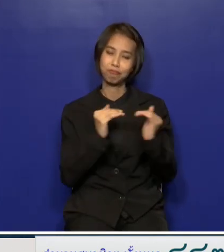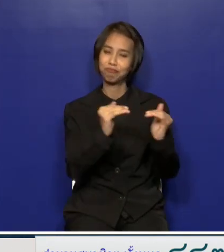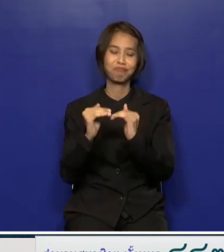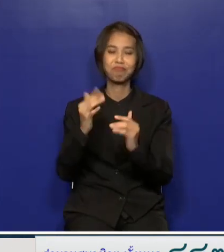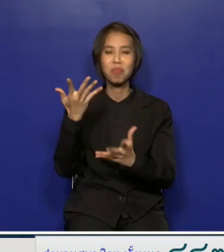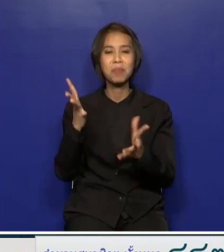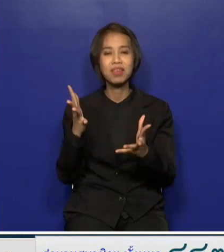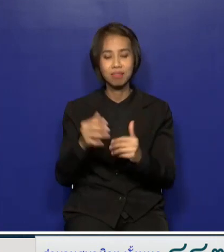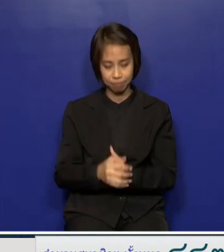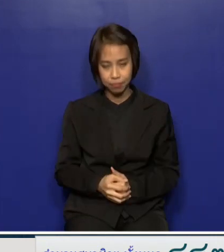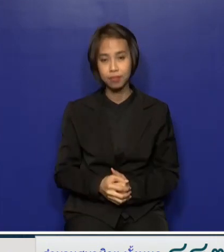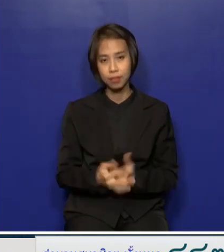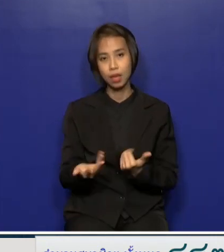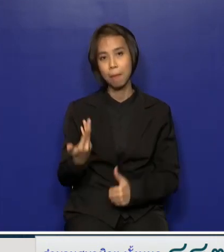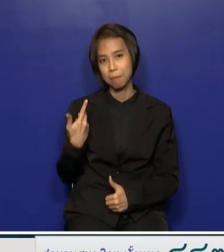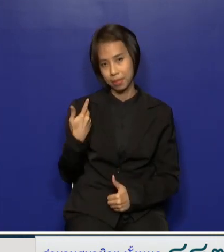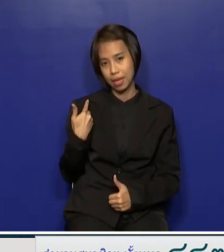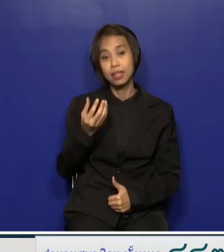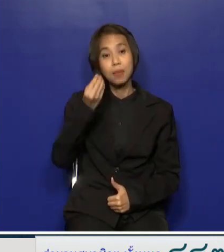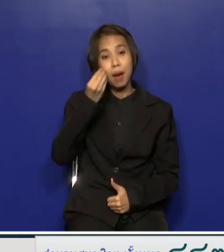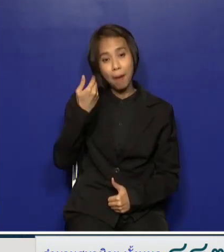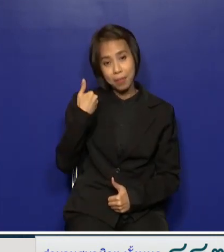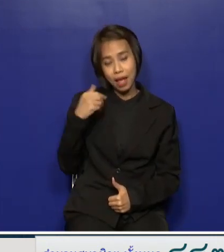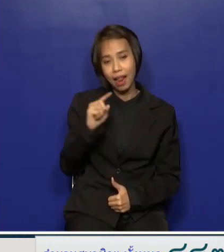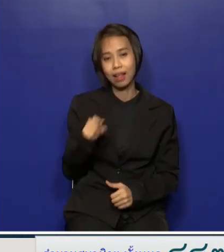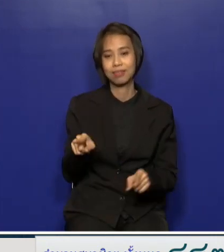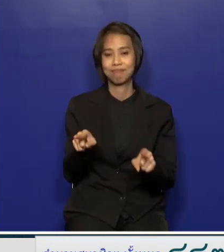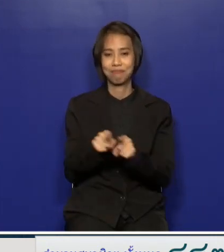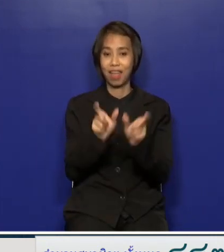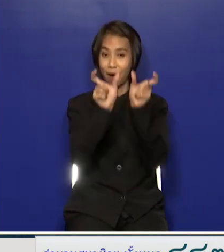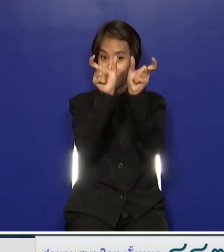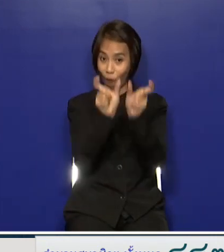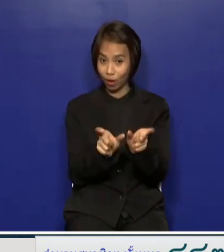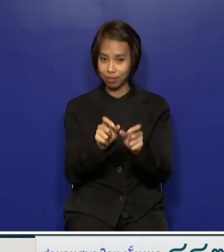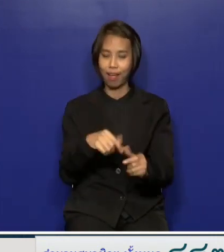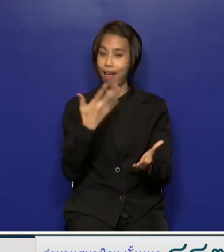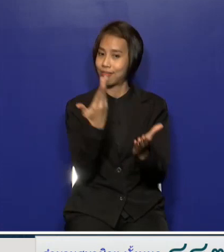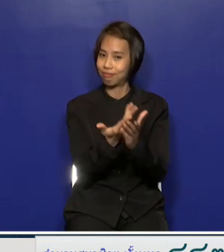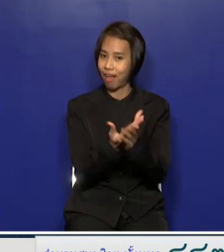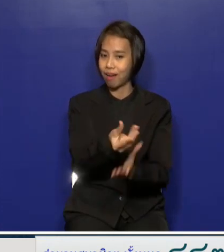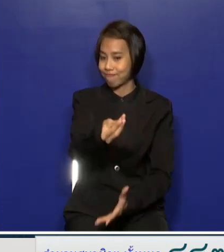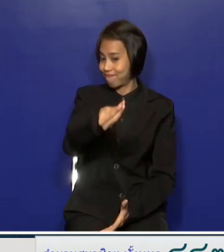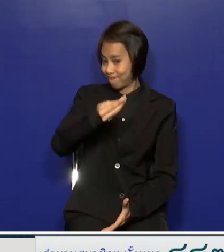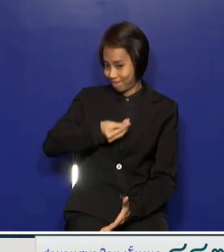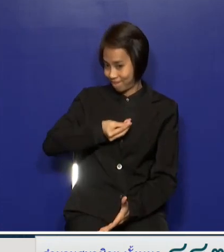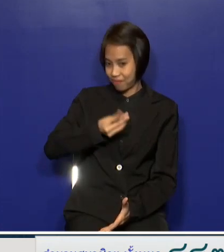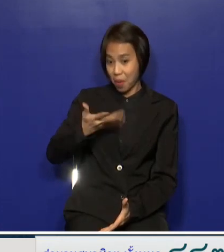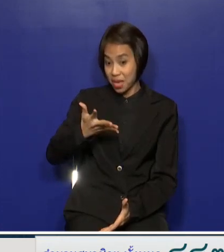ตนบานผมเน ธรรมทานทาไง เข้มีคมกลอนครับเงินไม่มากาไม่เป็ครับเงินไม